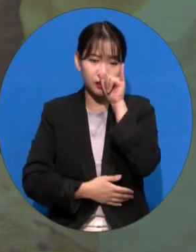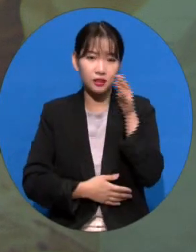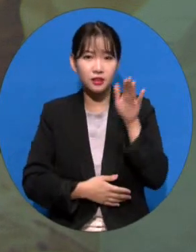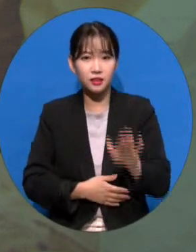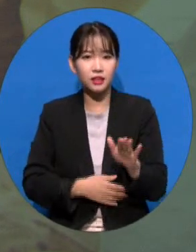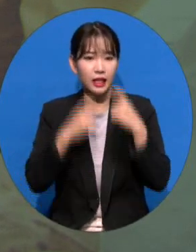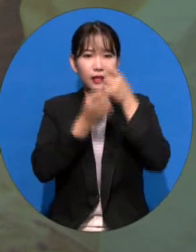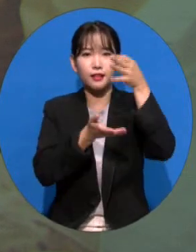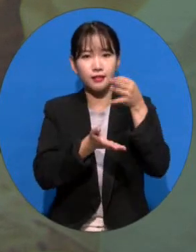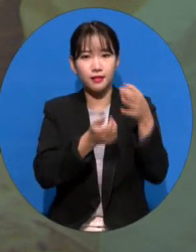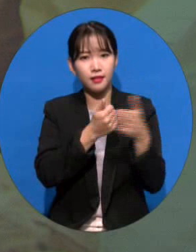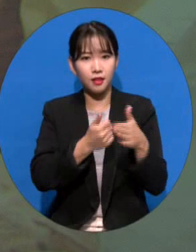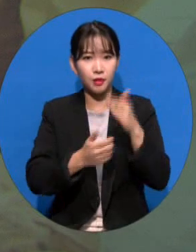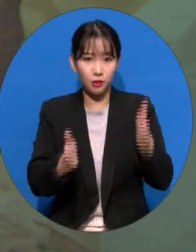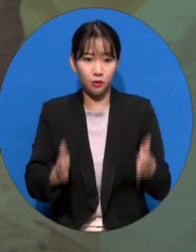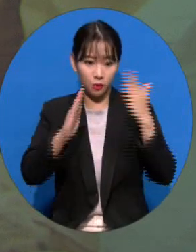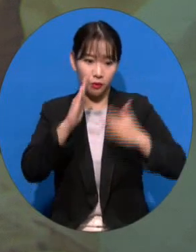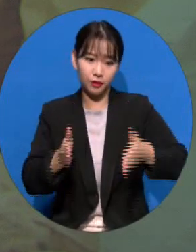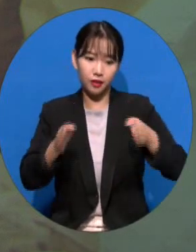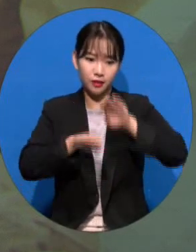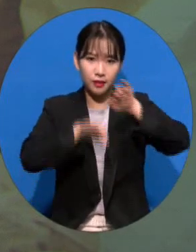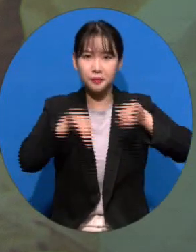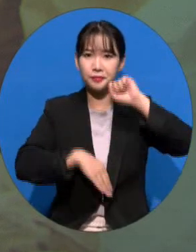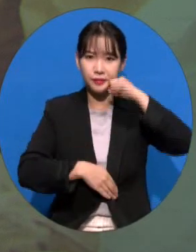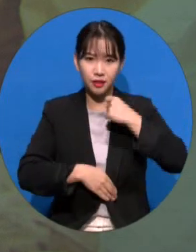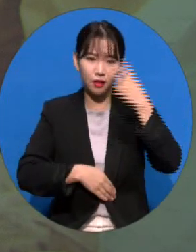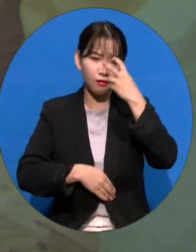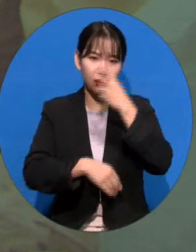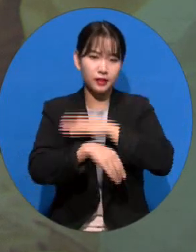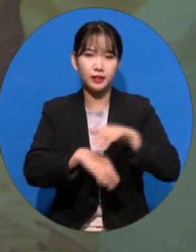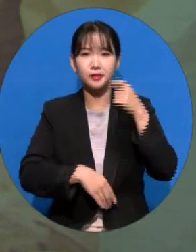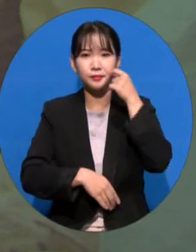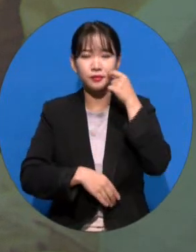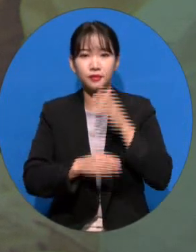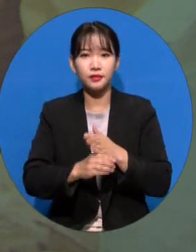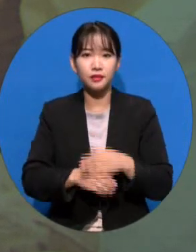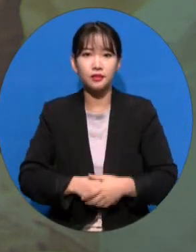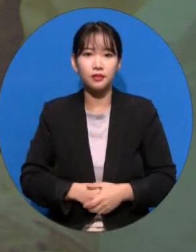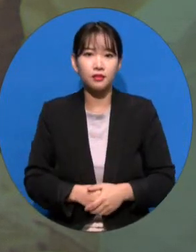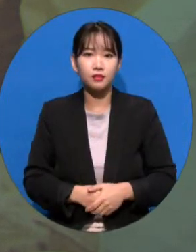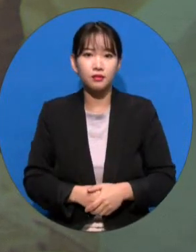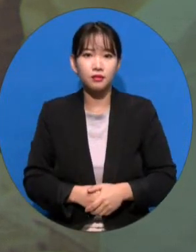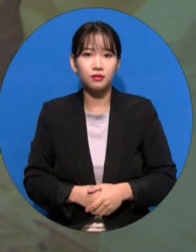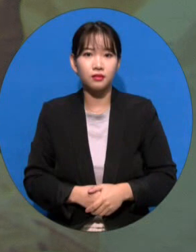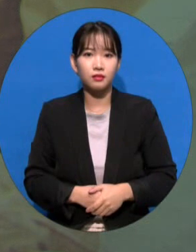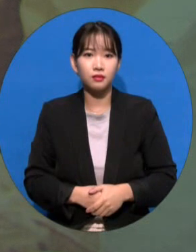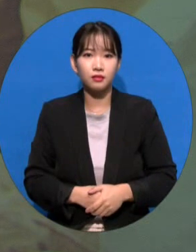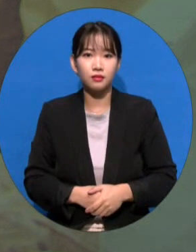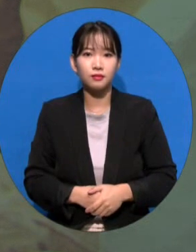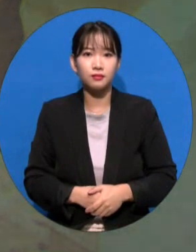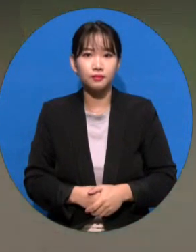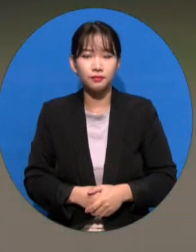있지만 사유재산이어서 공공기관의 개입이 어려워 관리가 제대로 이루어지지 못하고 있습니다. 양정은 기자입니다.